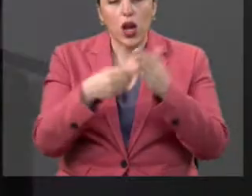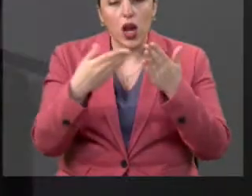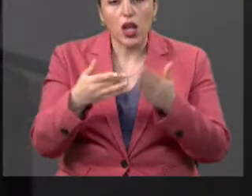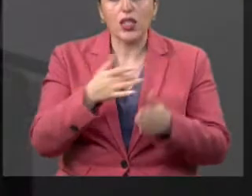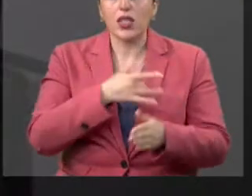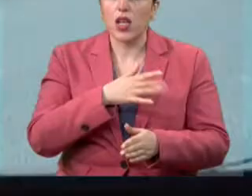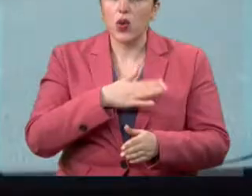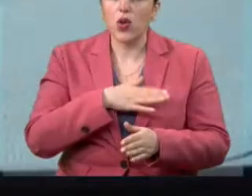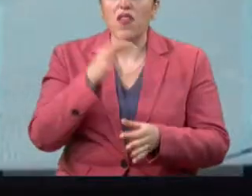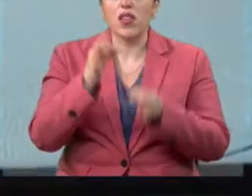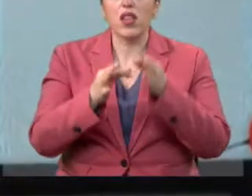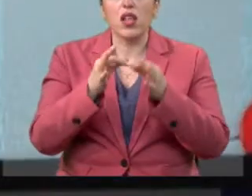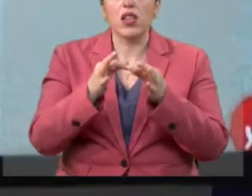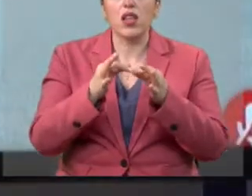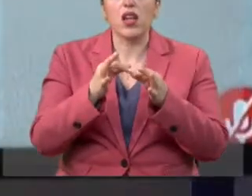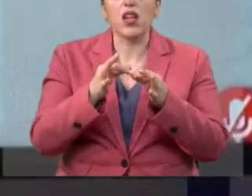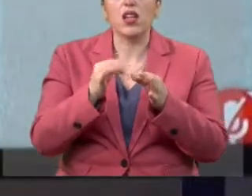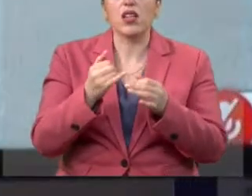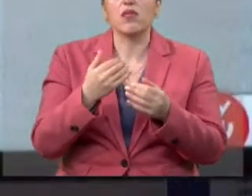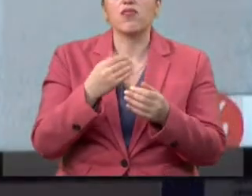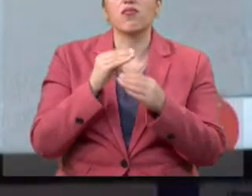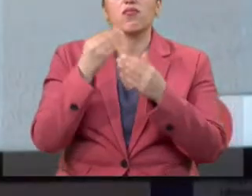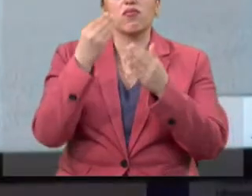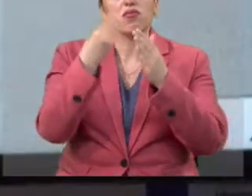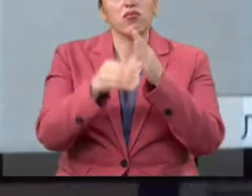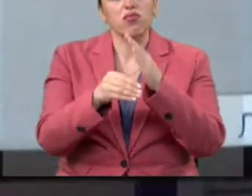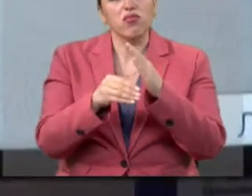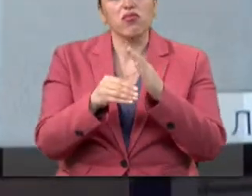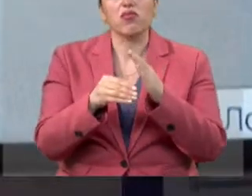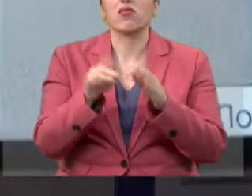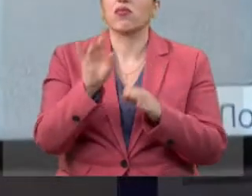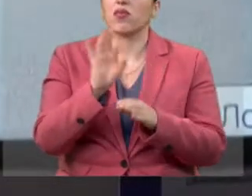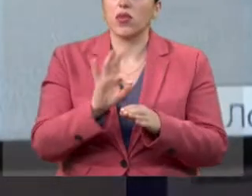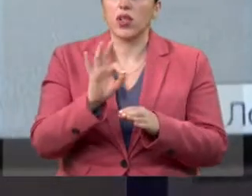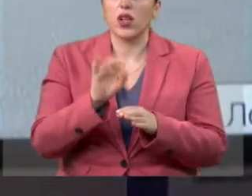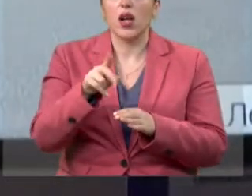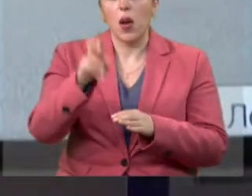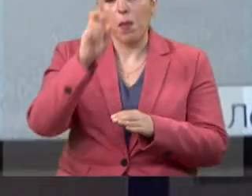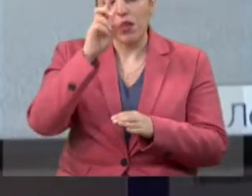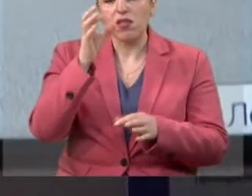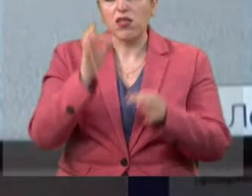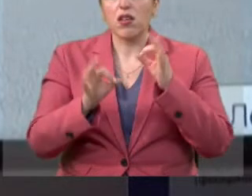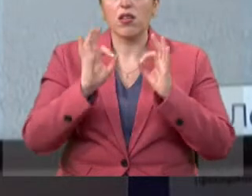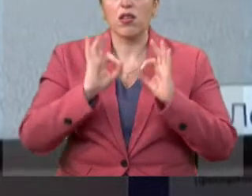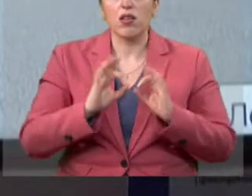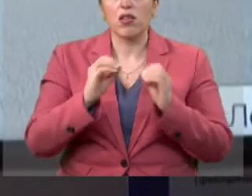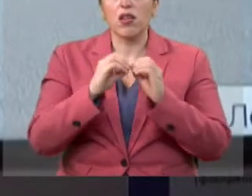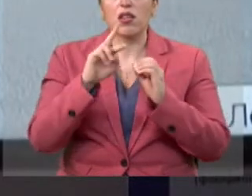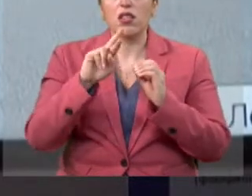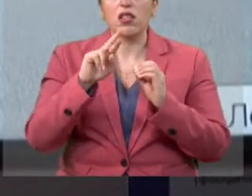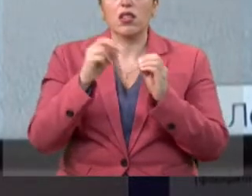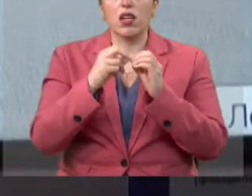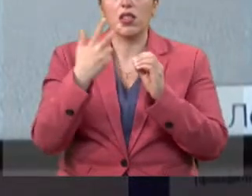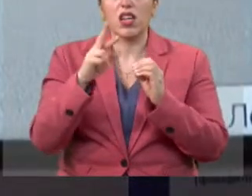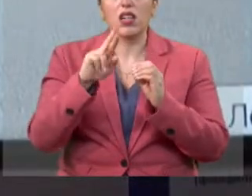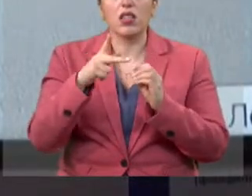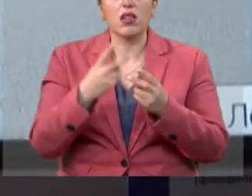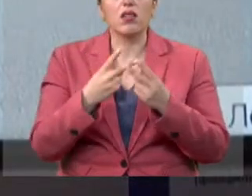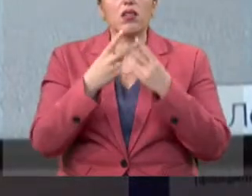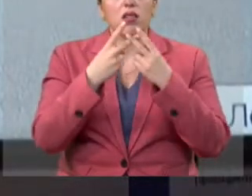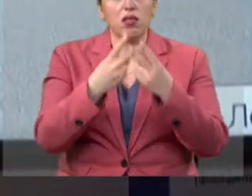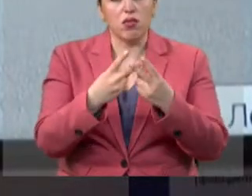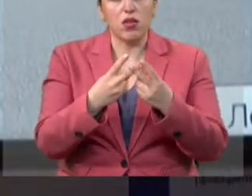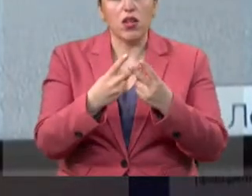և դատարանի նկատմամբ անհարգալից վերաբերմունքի համար։ Պետական դատախազը 13 տարվա ազատազրկում է պահանջել։